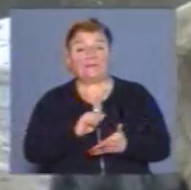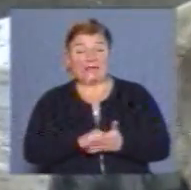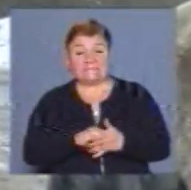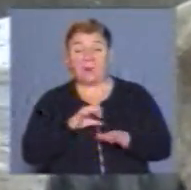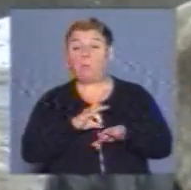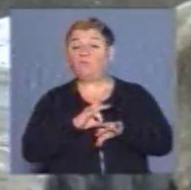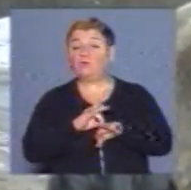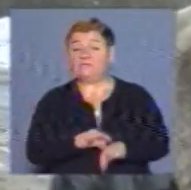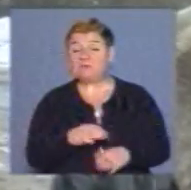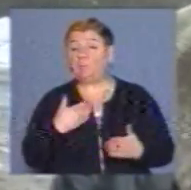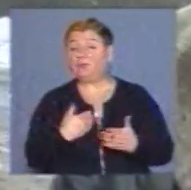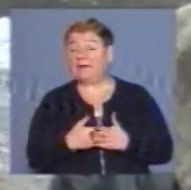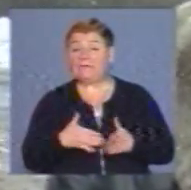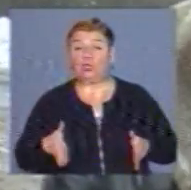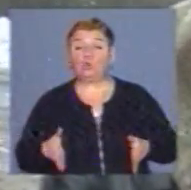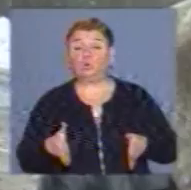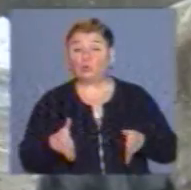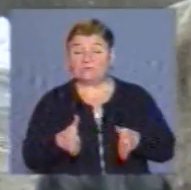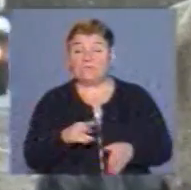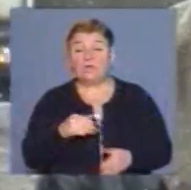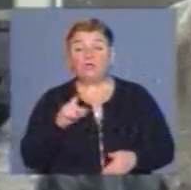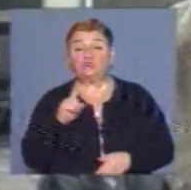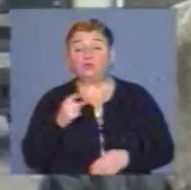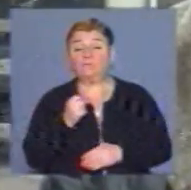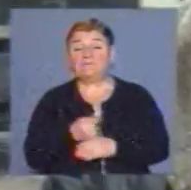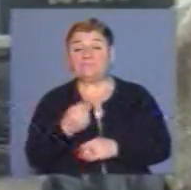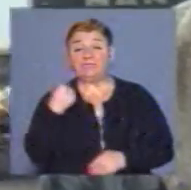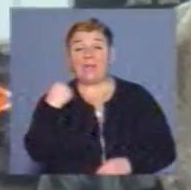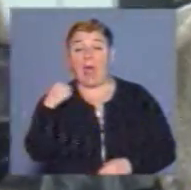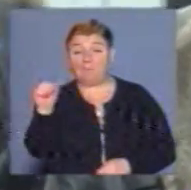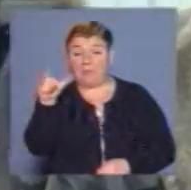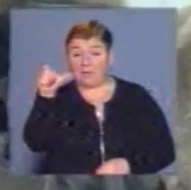проводиться тендер по даній дорозі щодо визначення переможця,